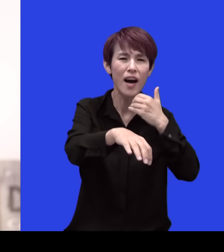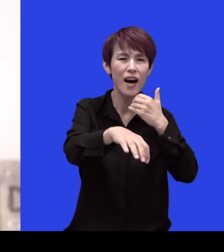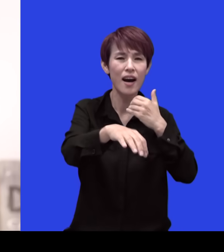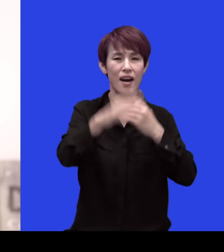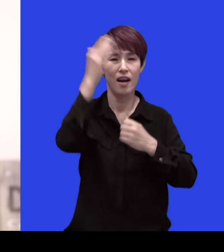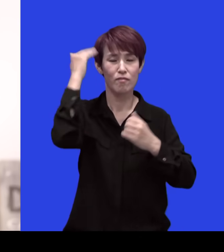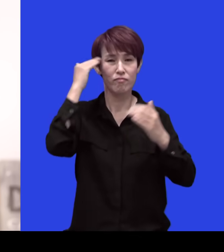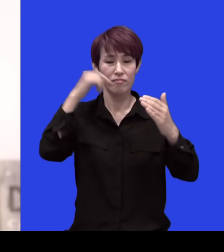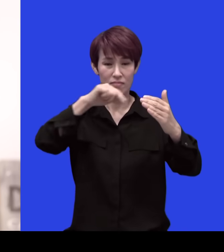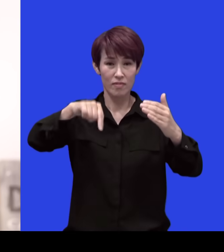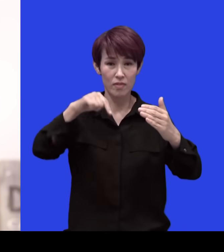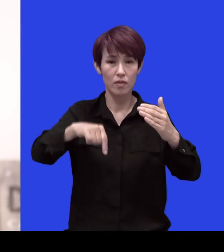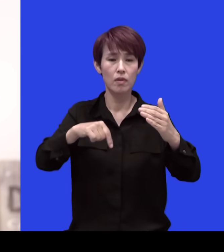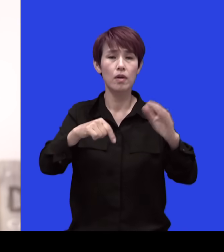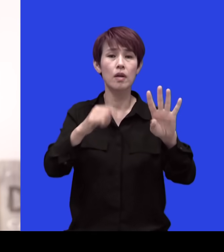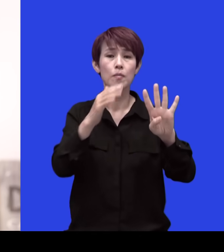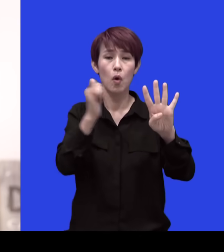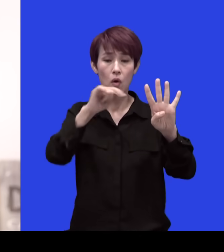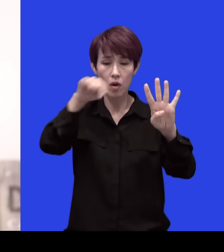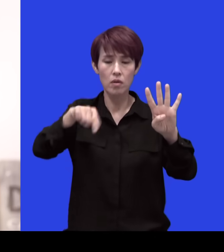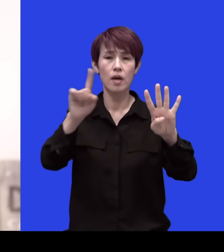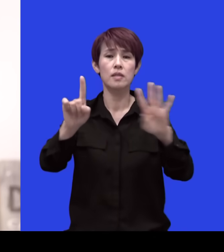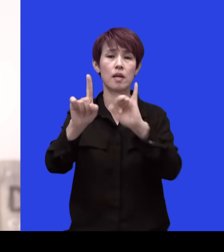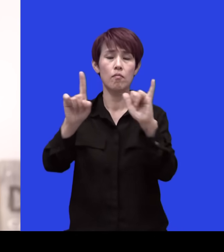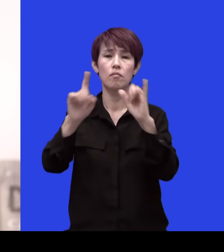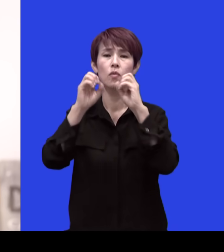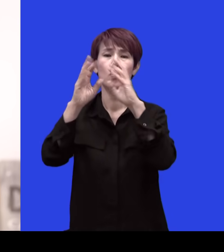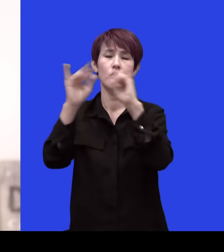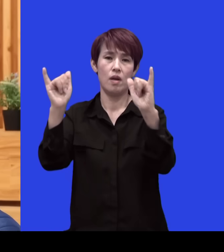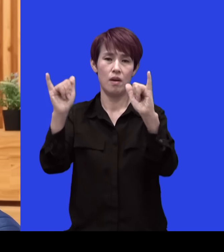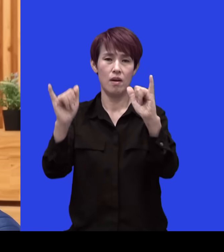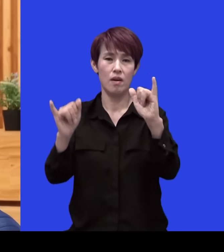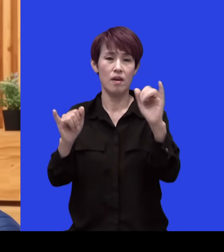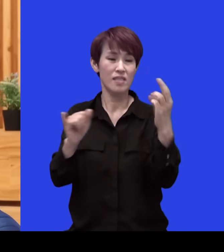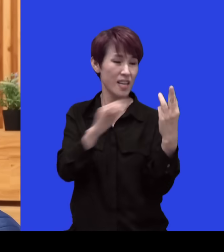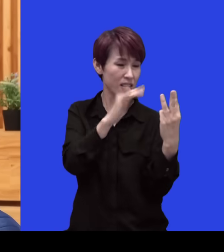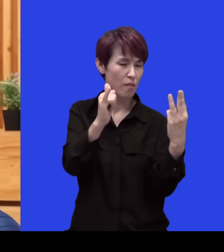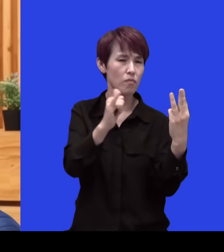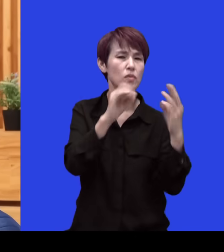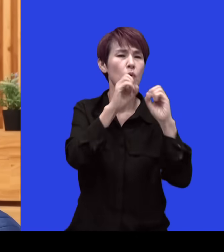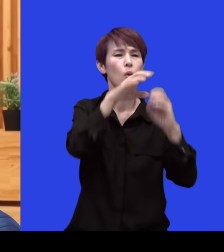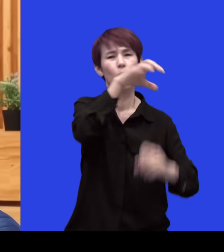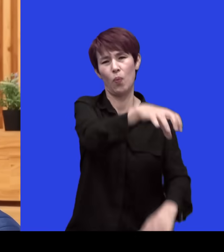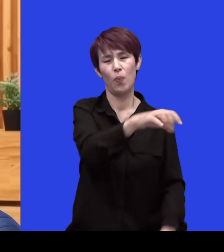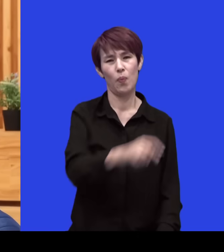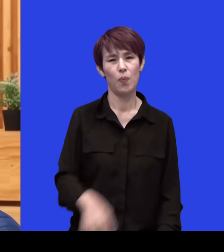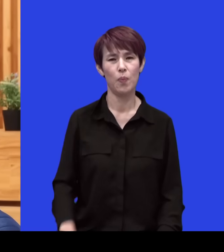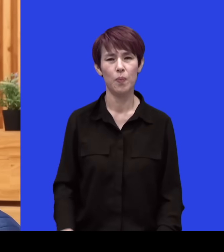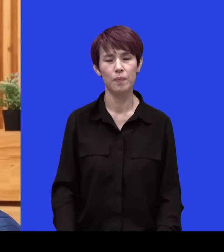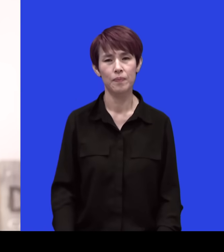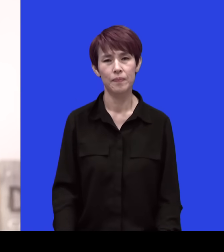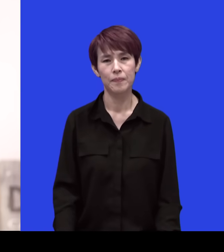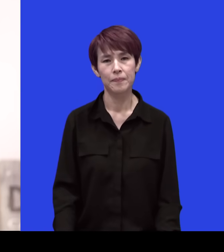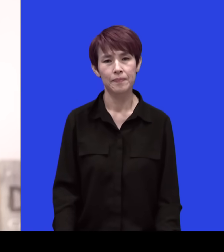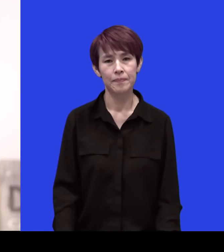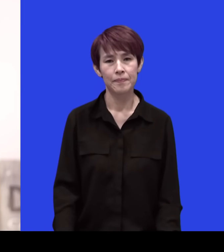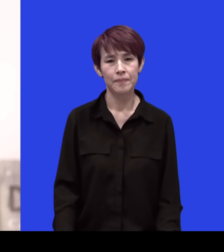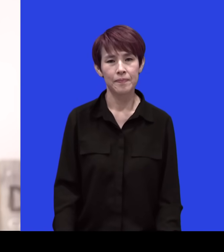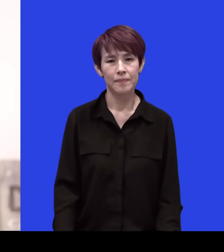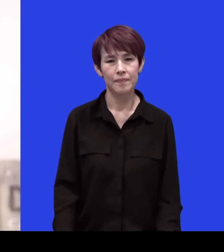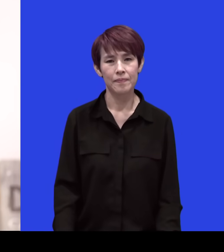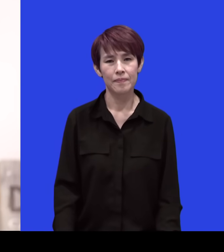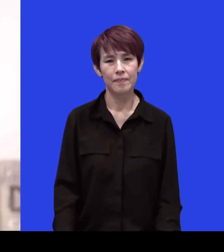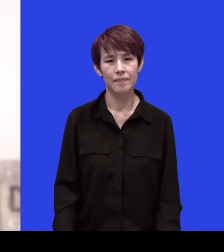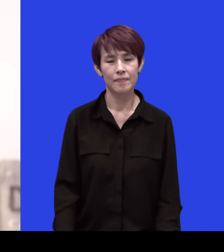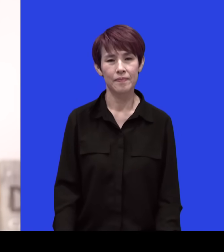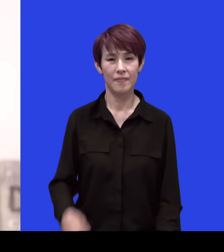4명 중에서 1명 선교사고 예. 3명이 선교지예요. 네네네. 그러니까 지금 가는